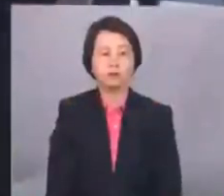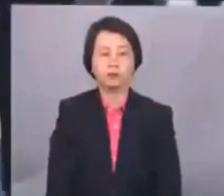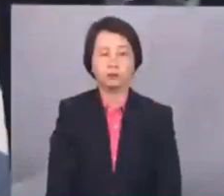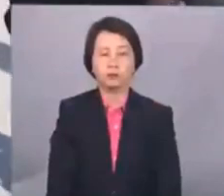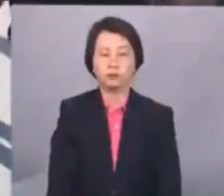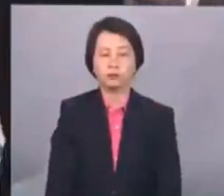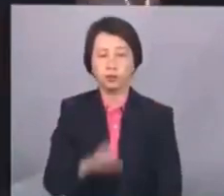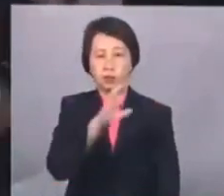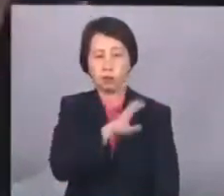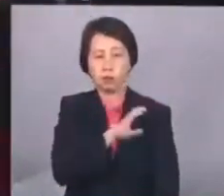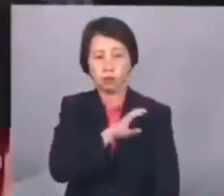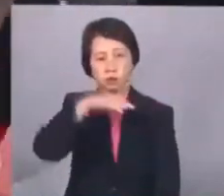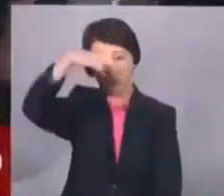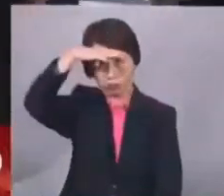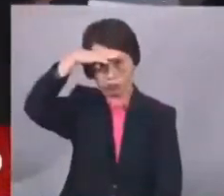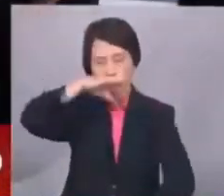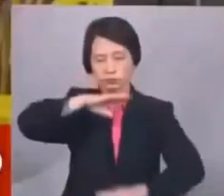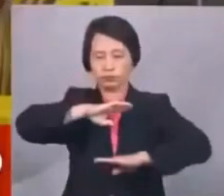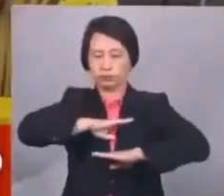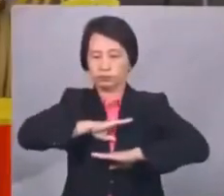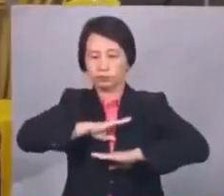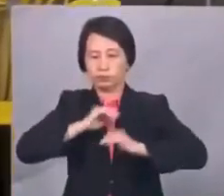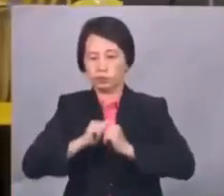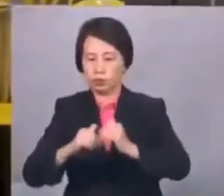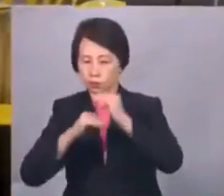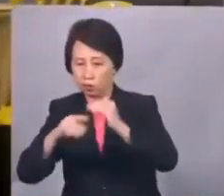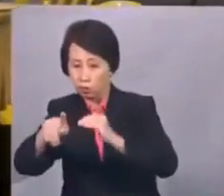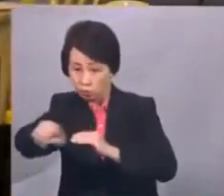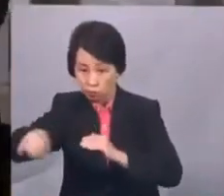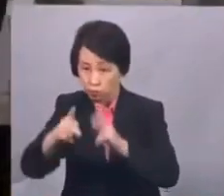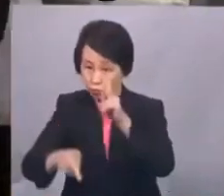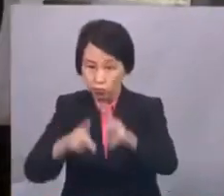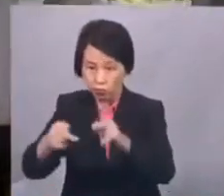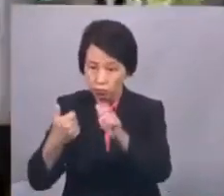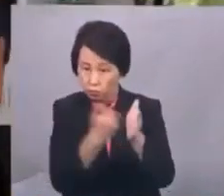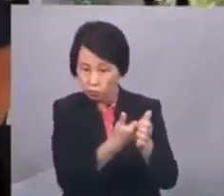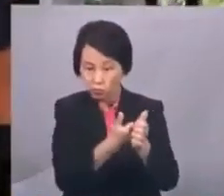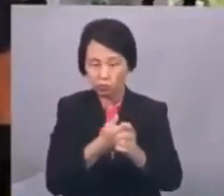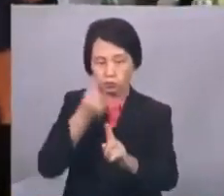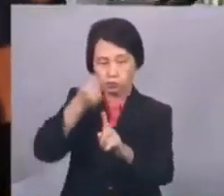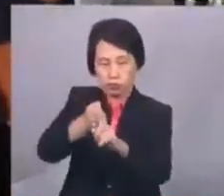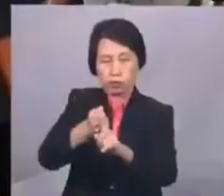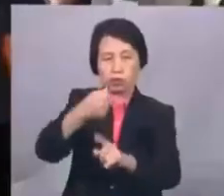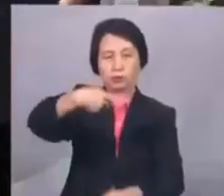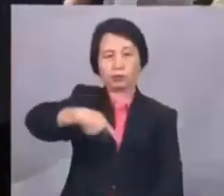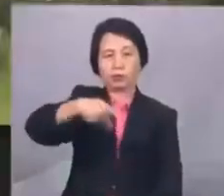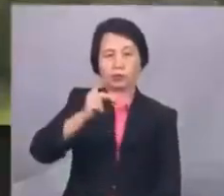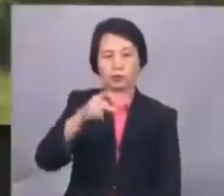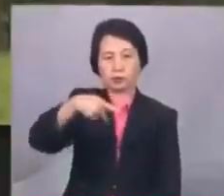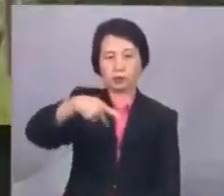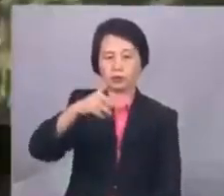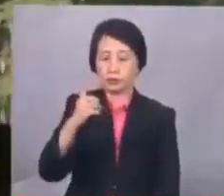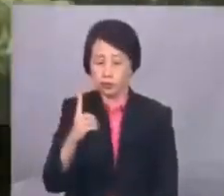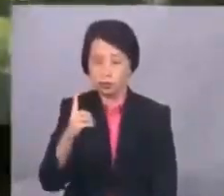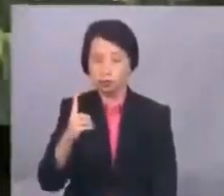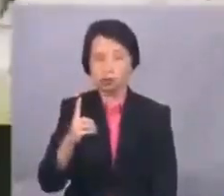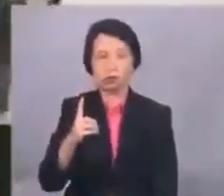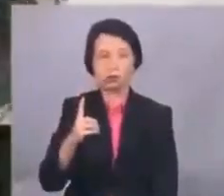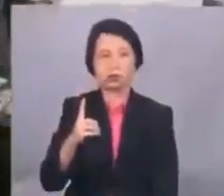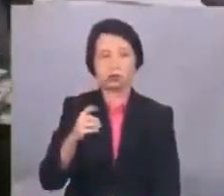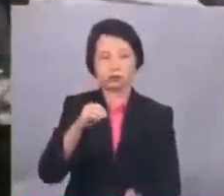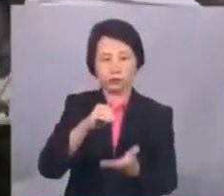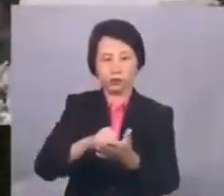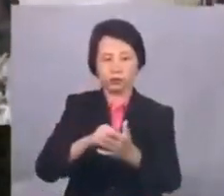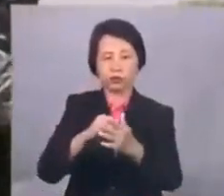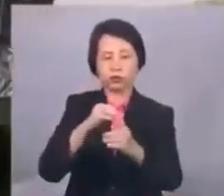di dalam hati itu polisi Joho berpuas hati dengan tahap pematuhan penduduk terhadap perintah kawanan pergerakan diperketat kantik FT